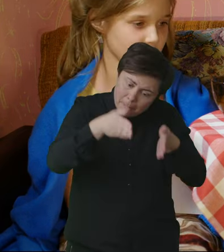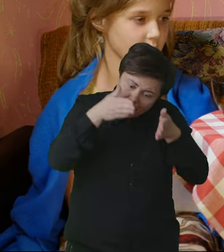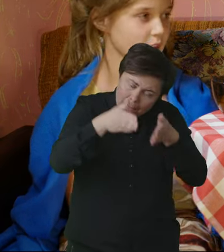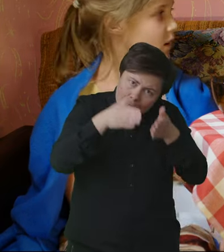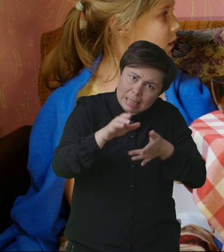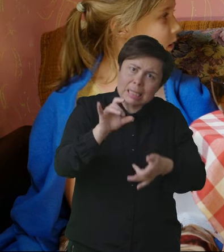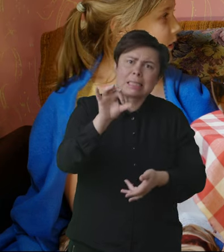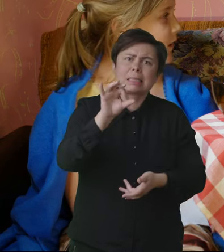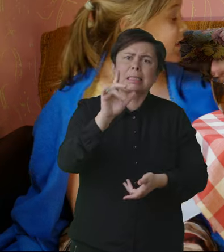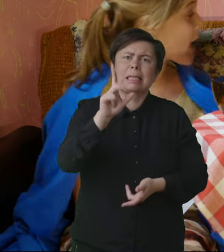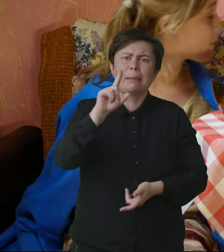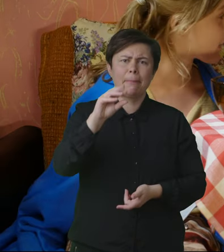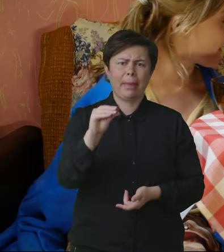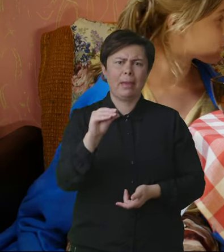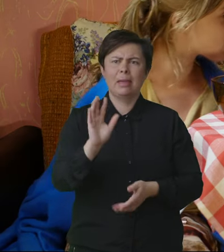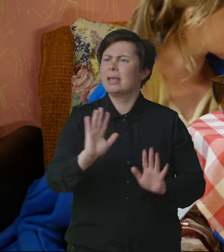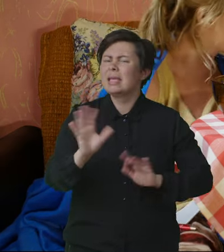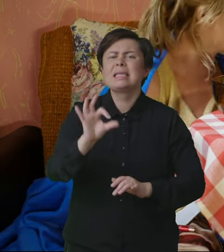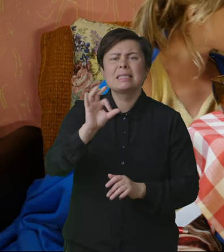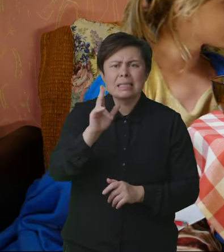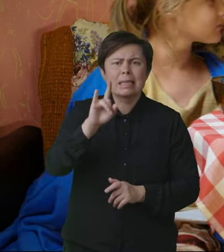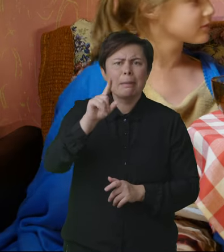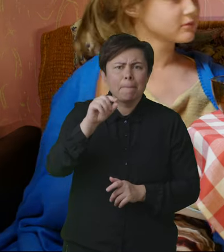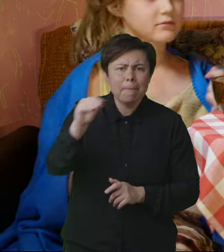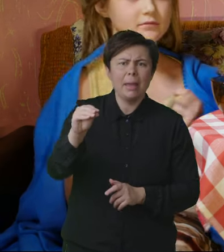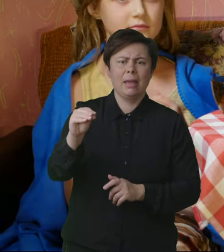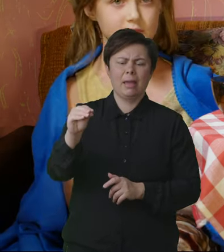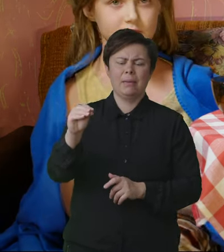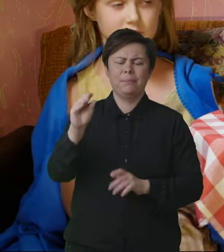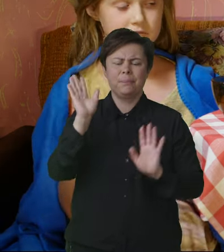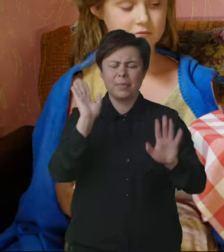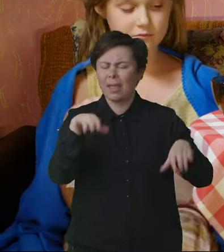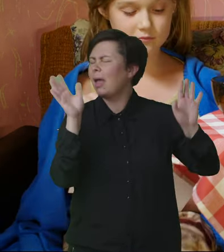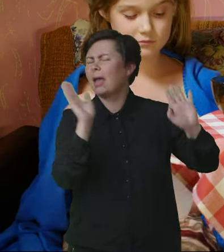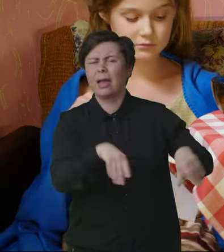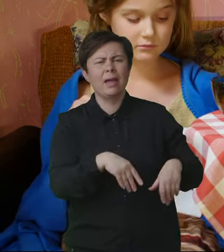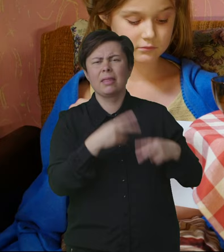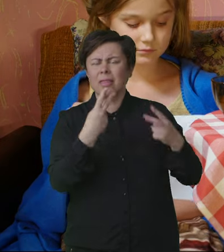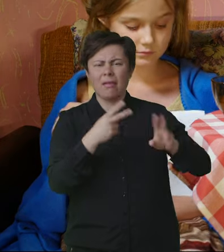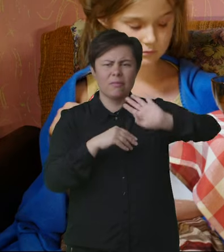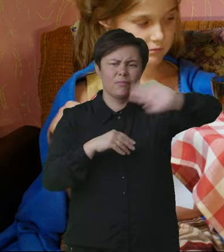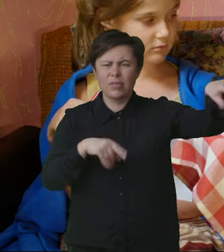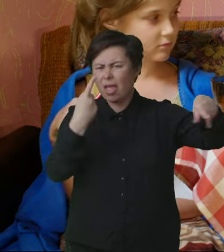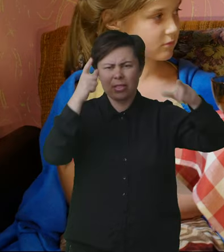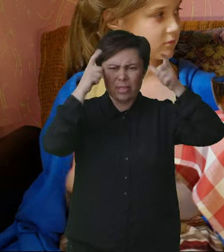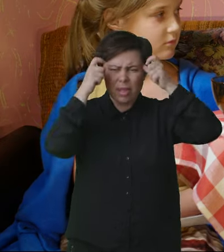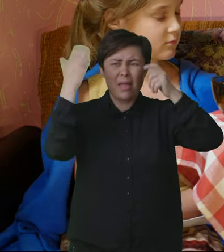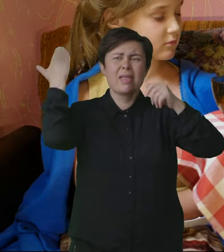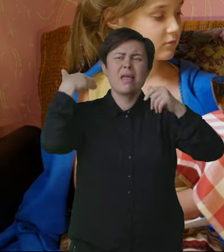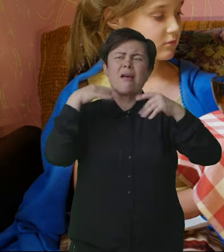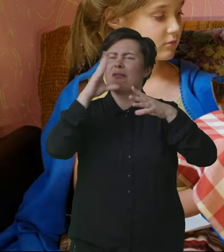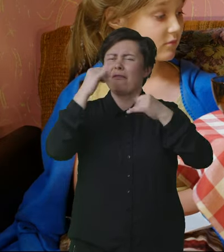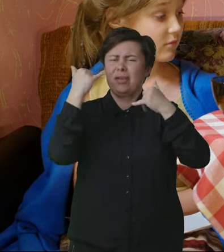skajpajach. Skajpach, babciu, skajpach. Skajpajach, skajpach. Jeden czart. Kiedyś to było